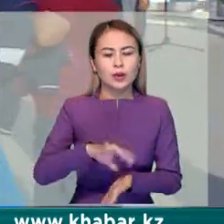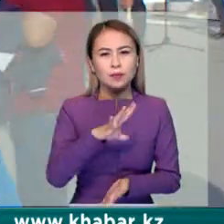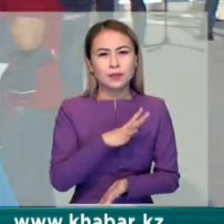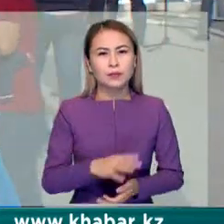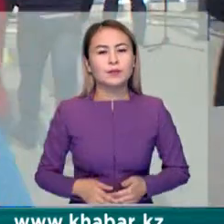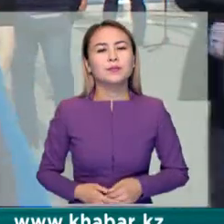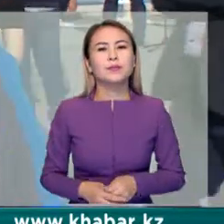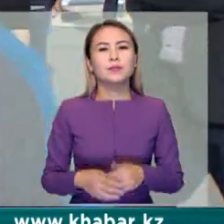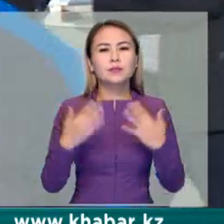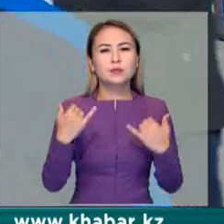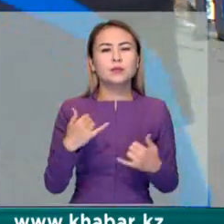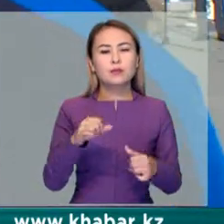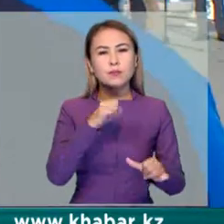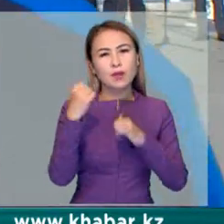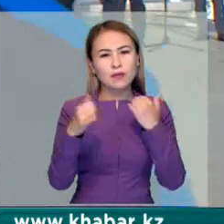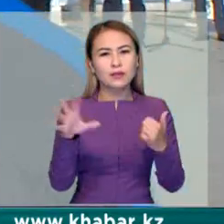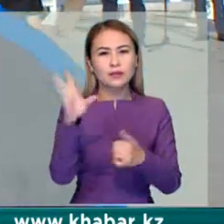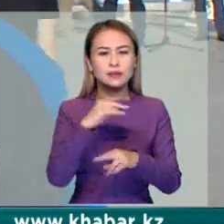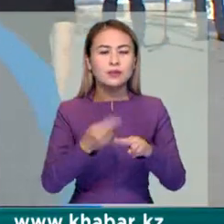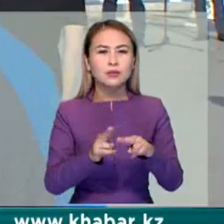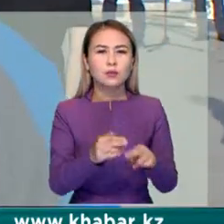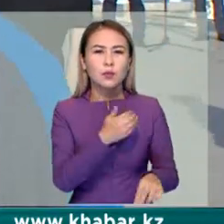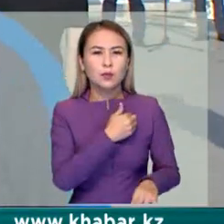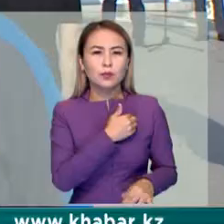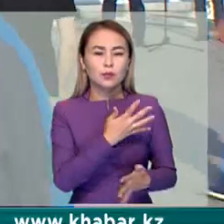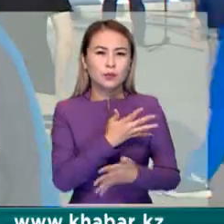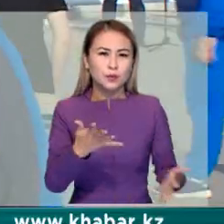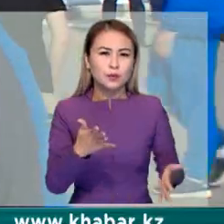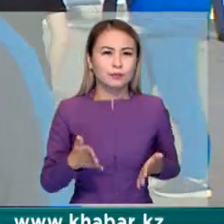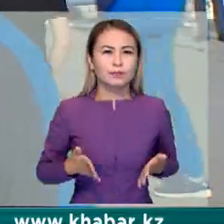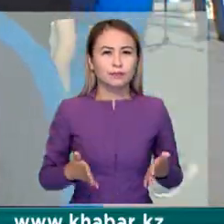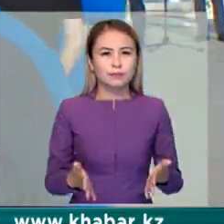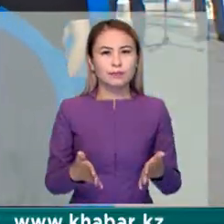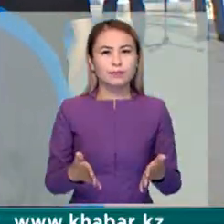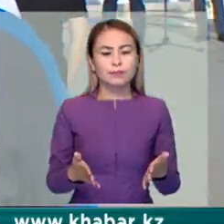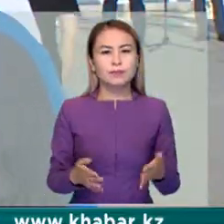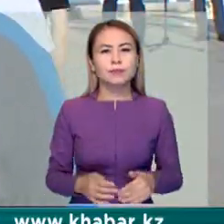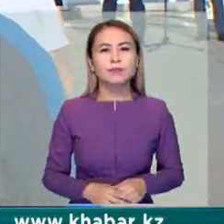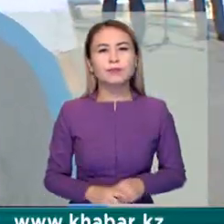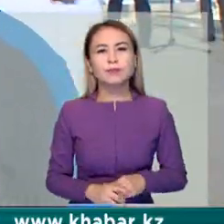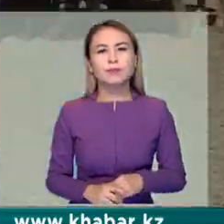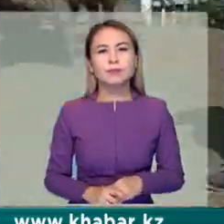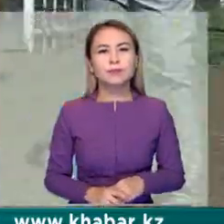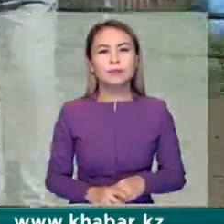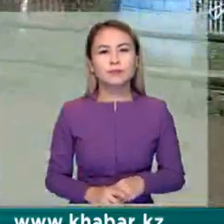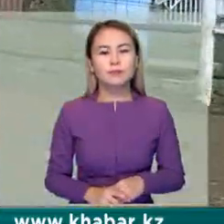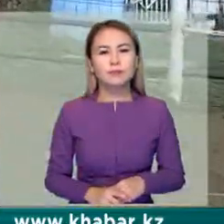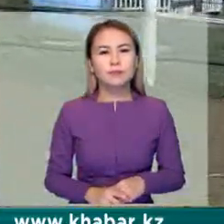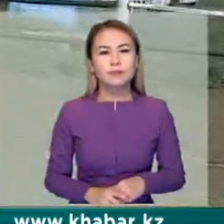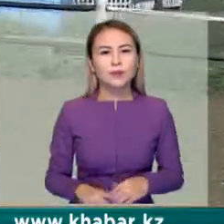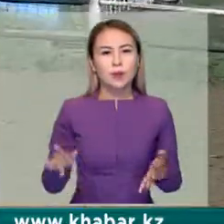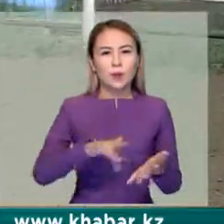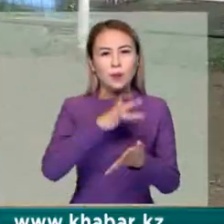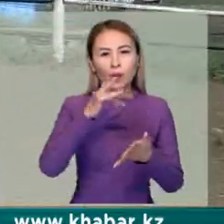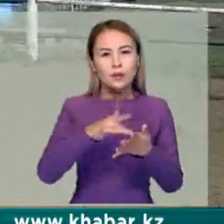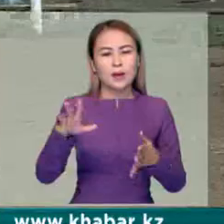енді барлығы құрбан шалуға ниеттеніп сол жаққа қарай қадам басуда, Алла тағала сол ниеттерімізді, қадамдарымызды қабыл етсін. Қала